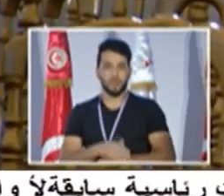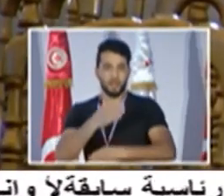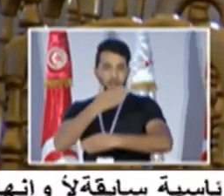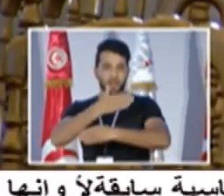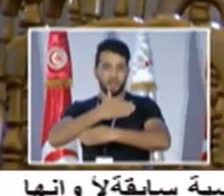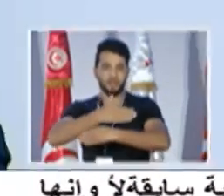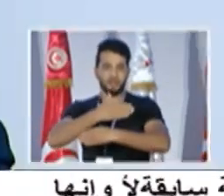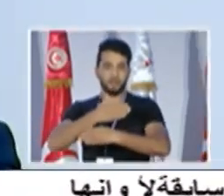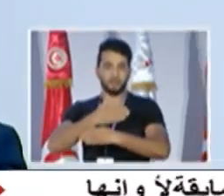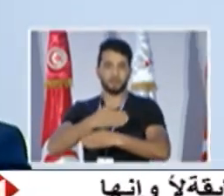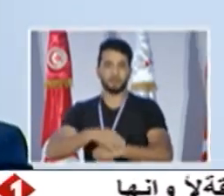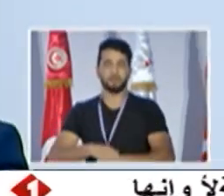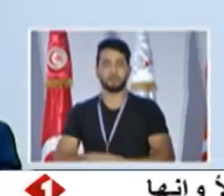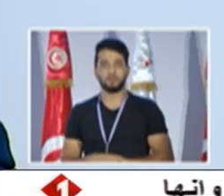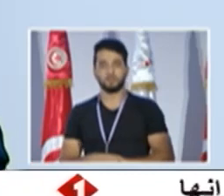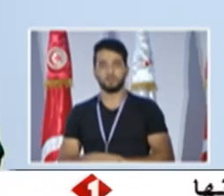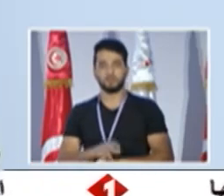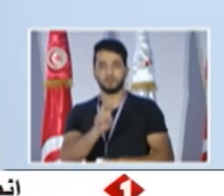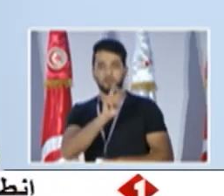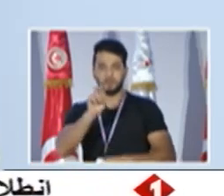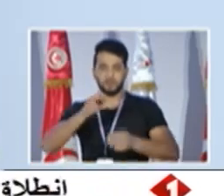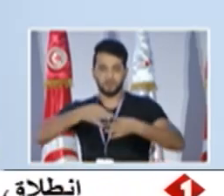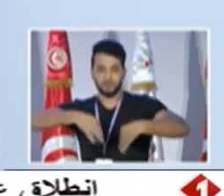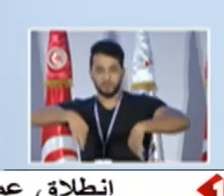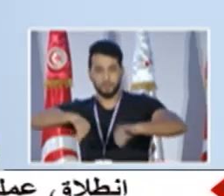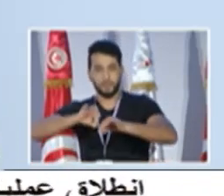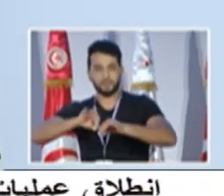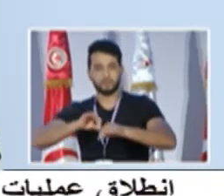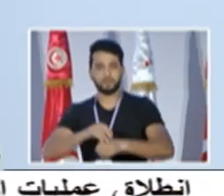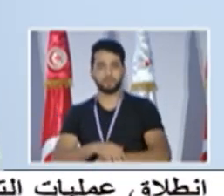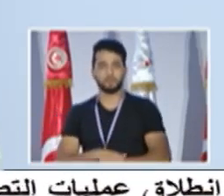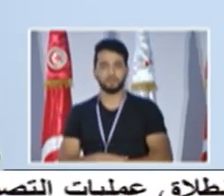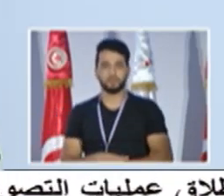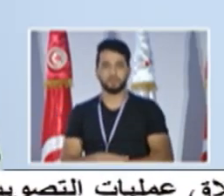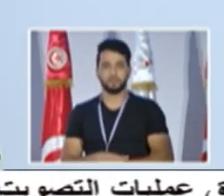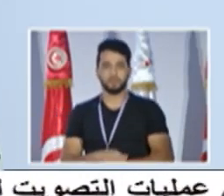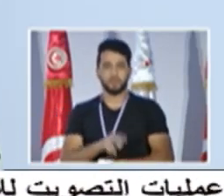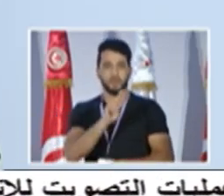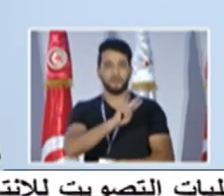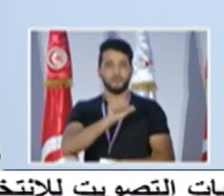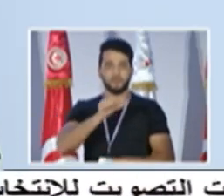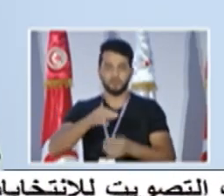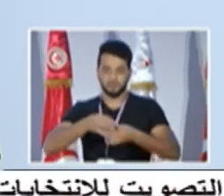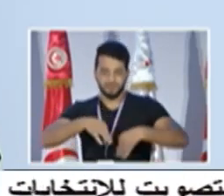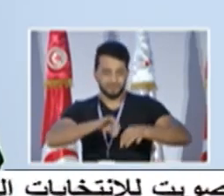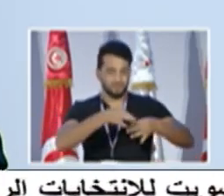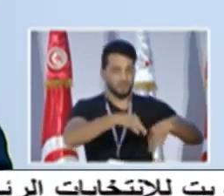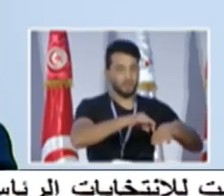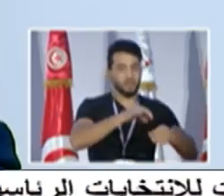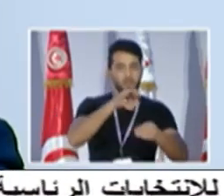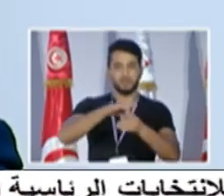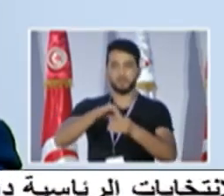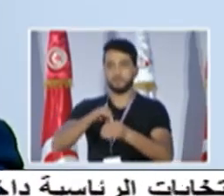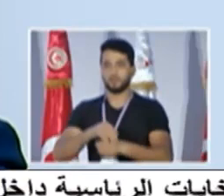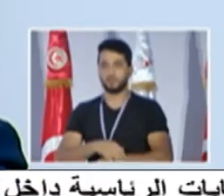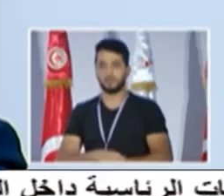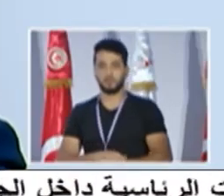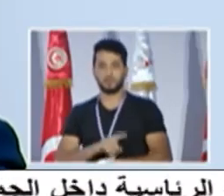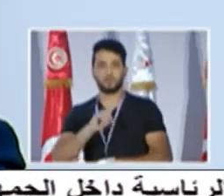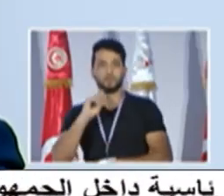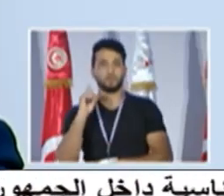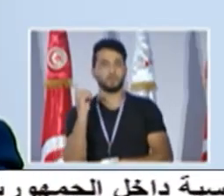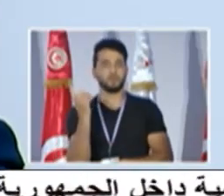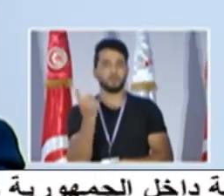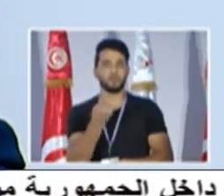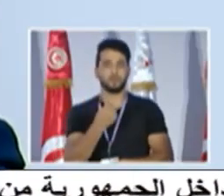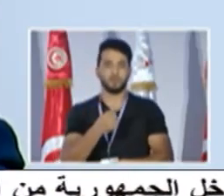عندنا عشرين مركز اقتراع وسته وعشرين مكتب اقتراع يعني المجموعه متاعهم اليوم